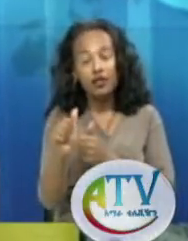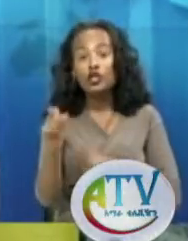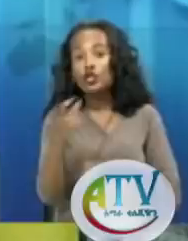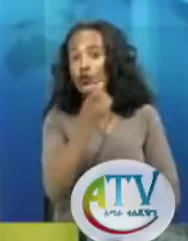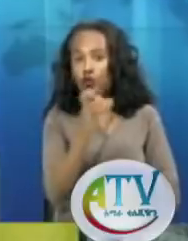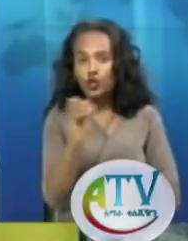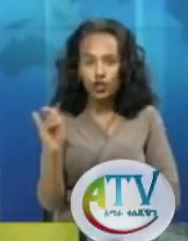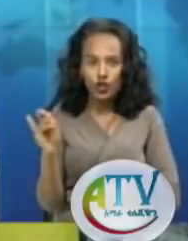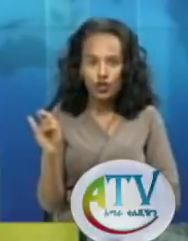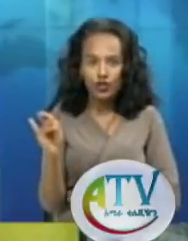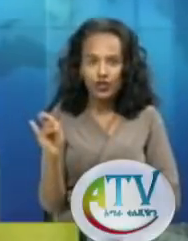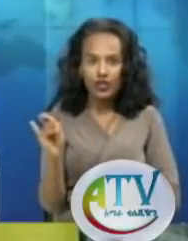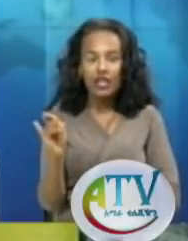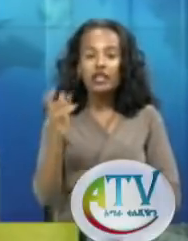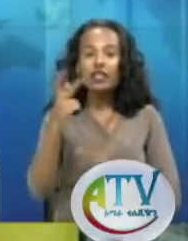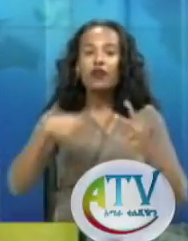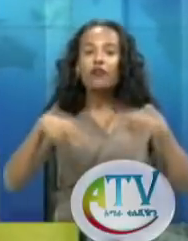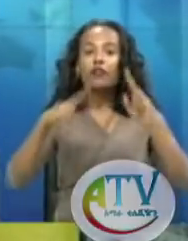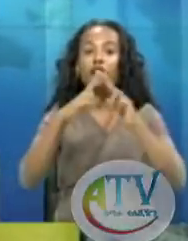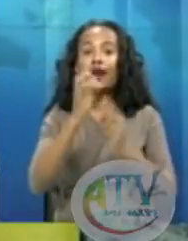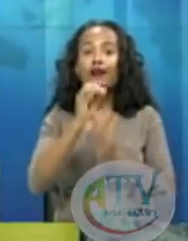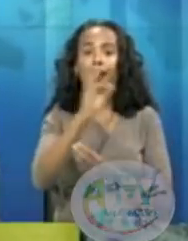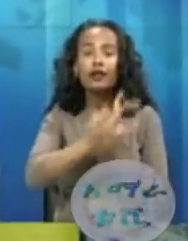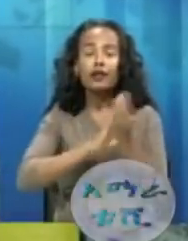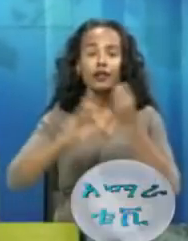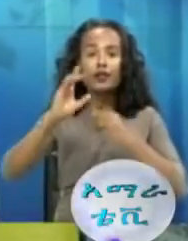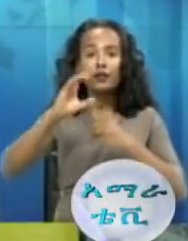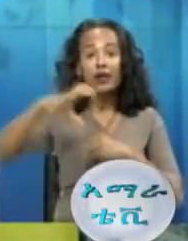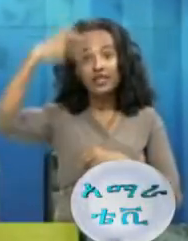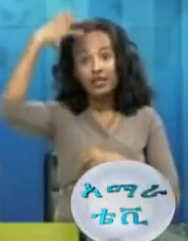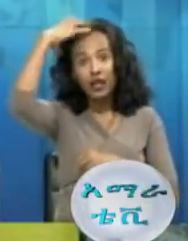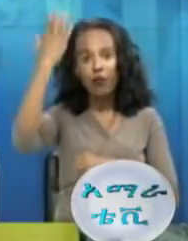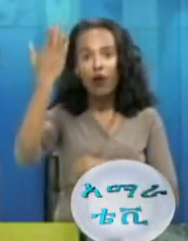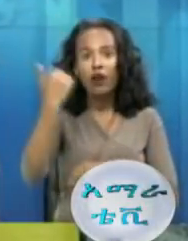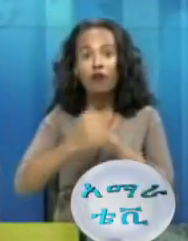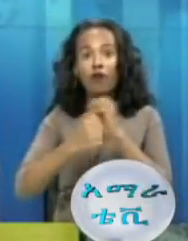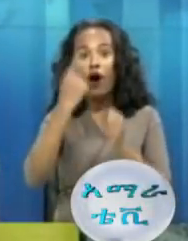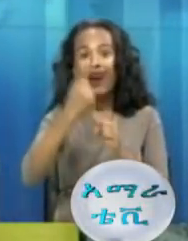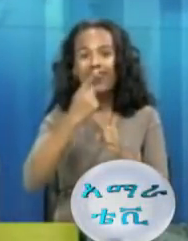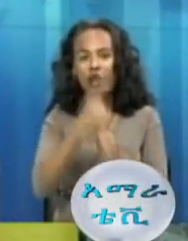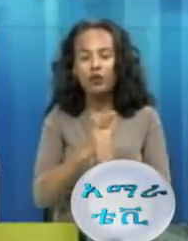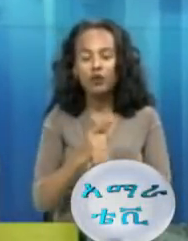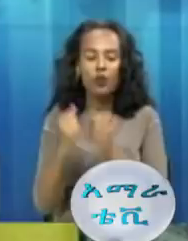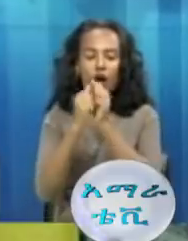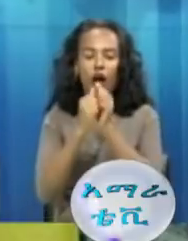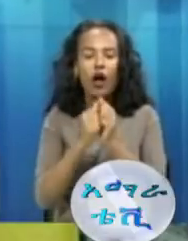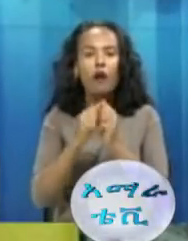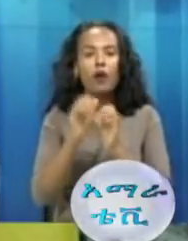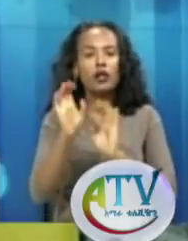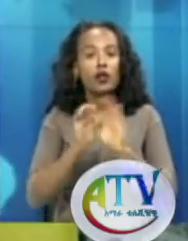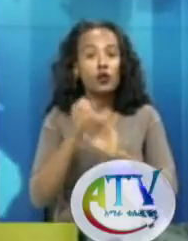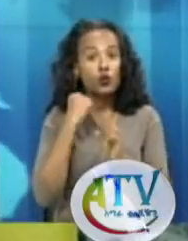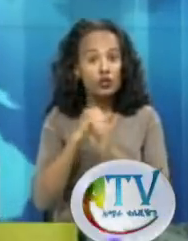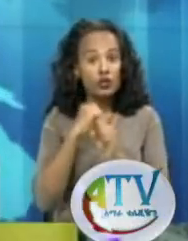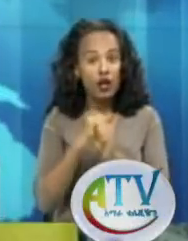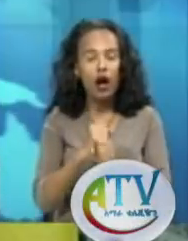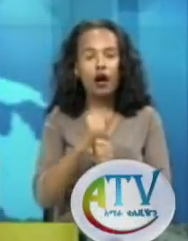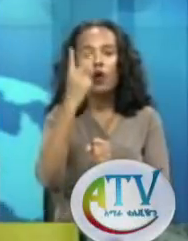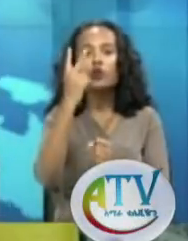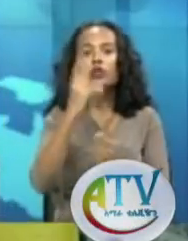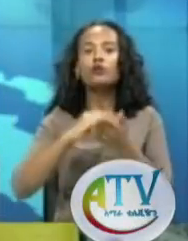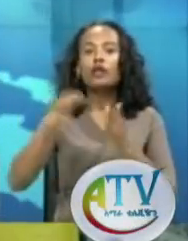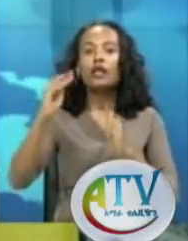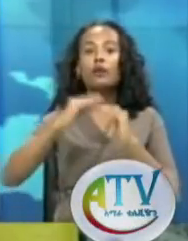እንጂ የፌዴራልና የክልል መንግስታት ባለፈው አንድ ዓመት በጋራ ባደረጉት ርብርብ ከሁለት ሚሊዮን